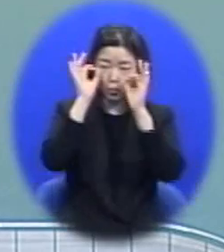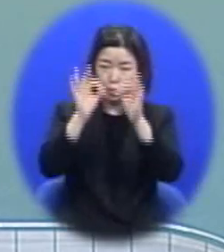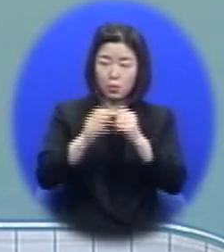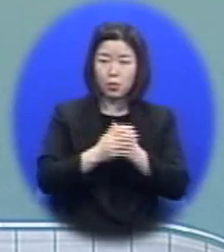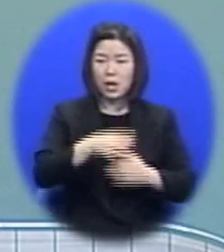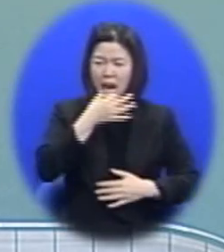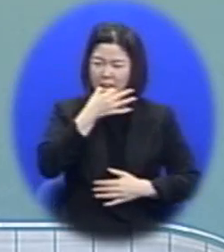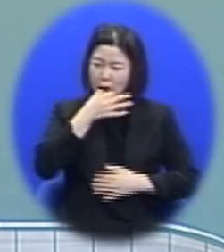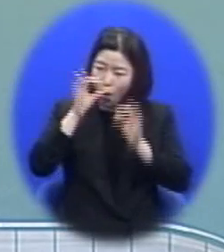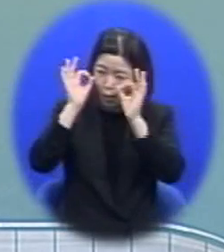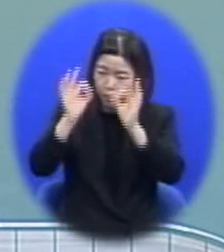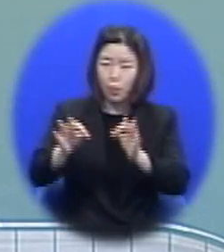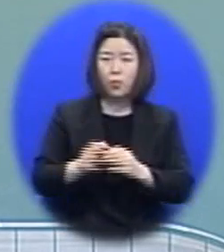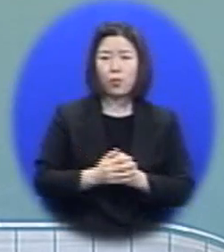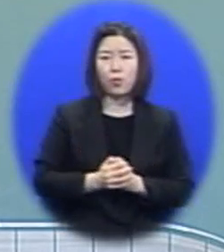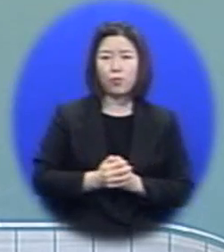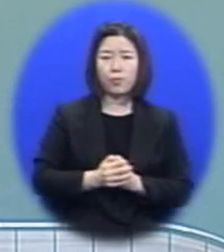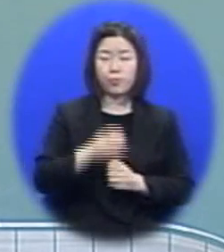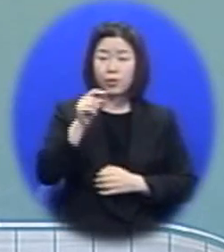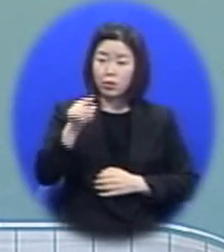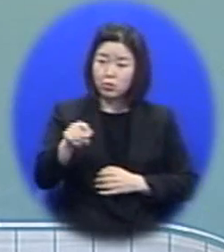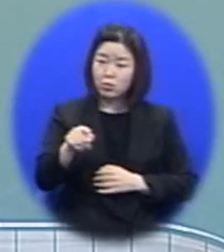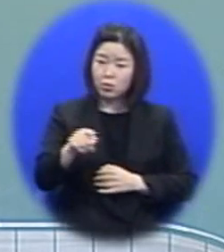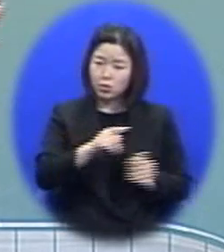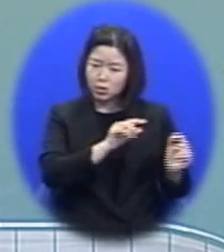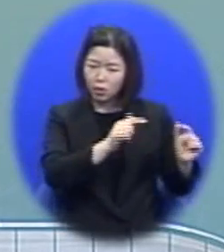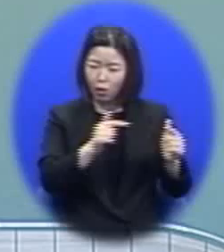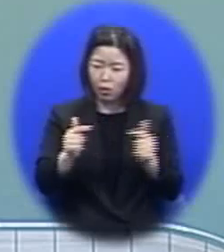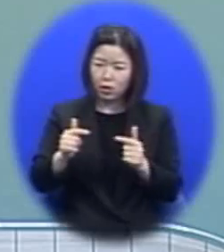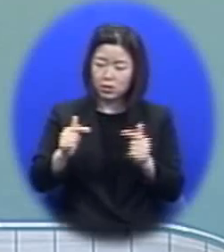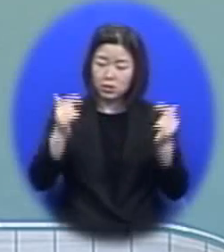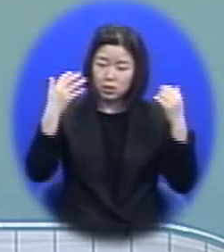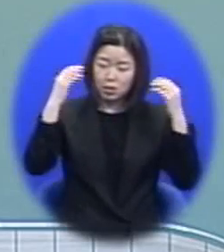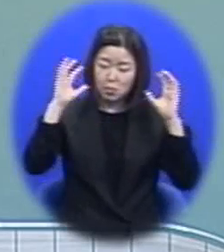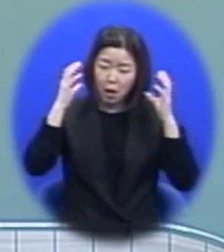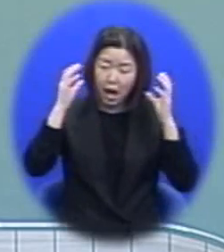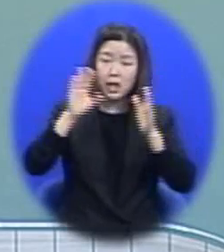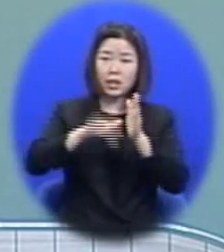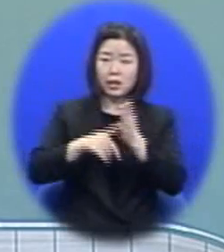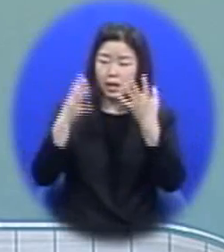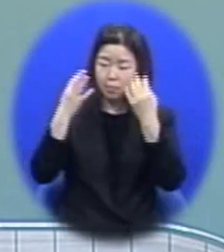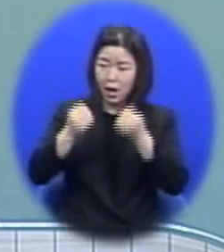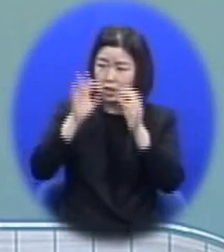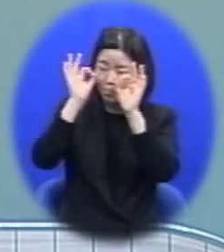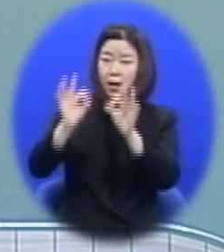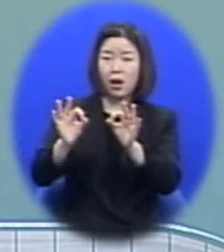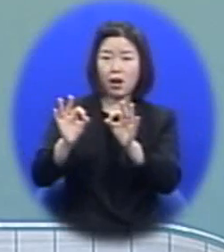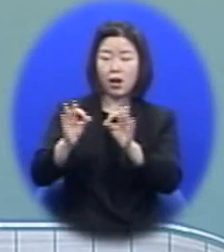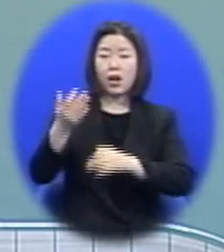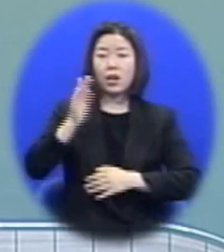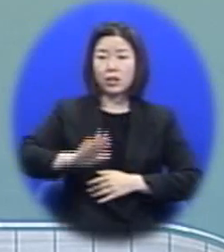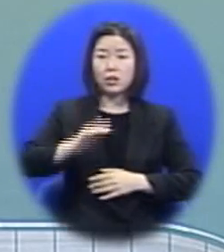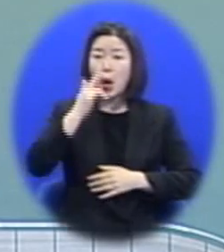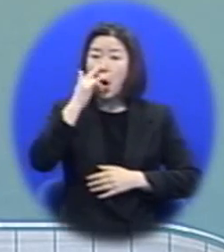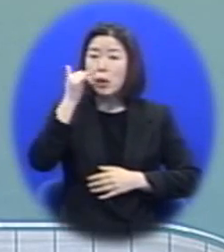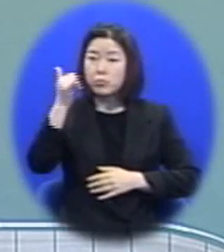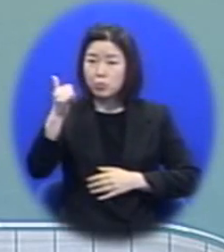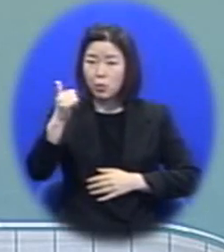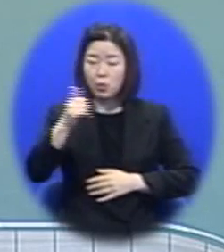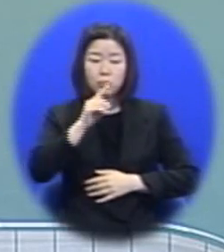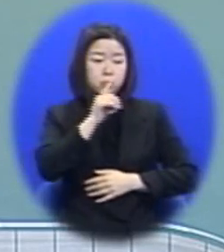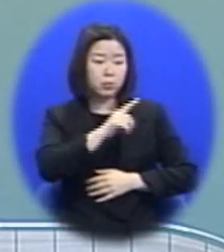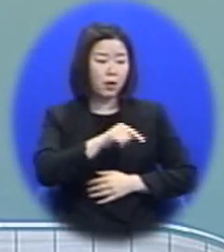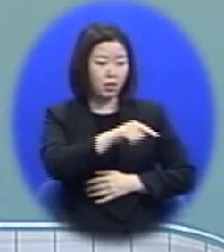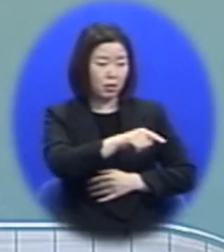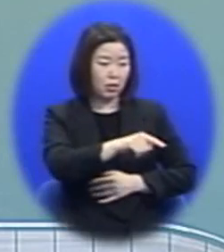욕심을 부리는 것도 보고 그랬던 걸 어릴 때 다 봅니다 근데 그 부모가 잘하라 똑바로 하라